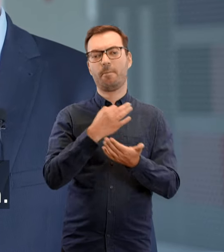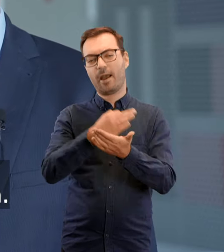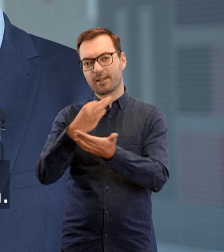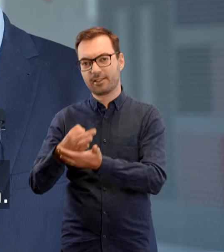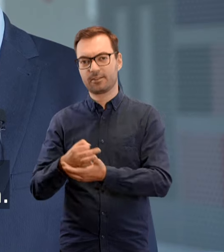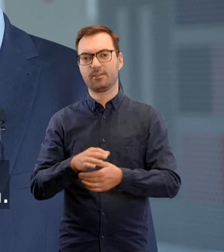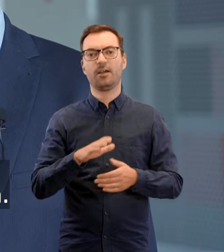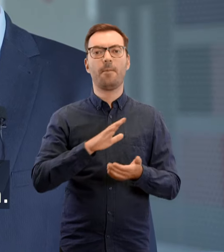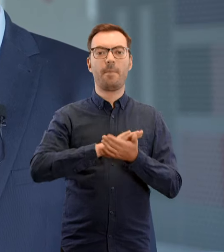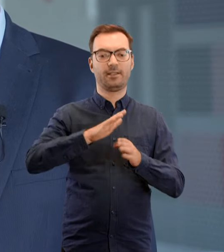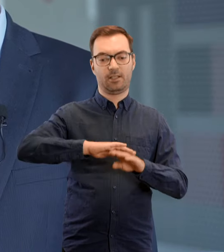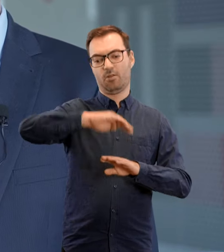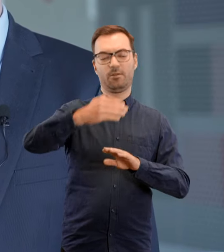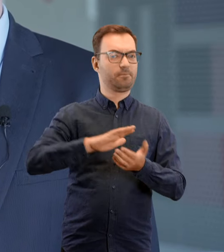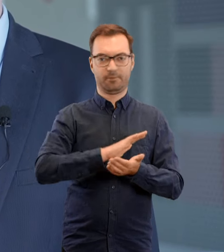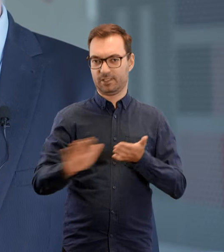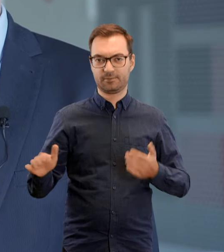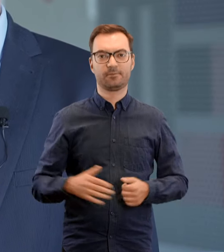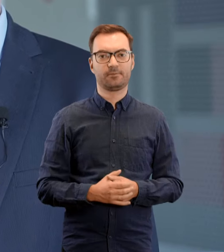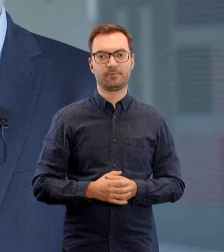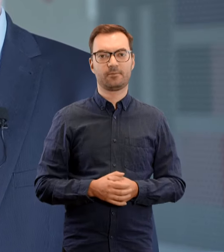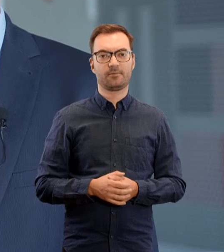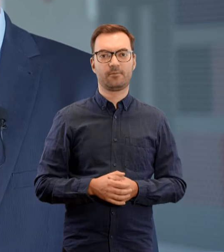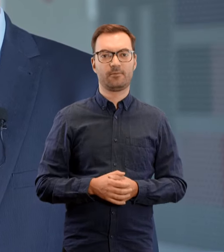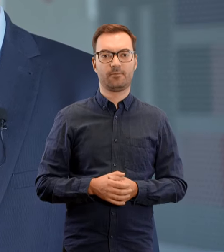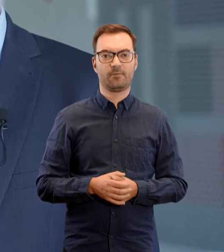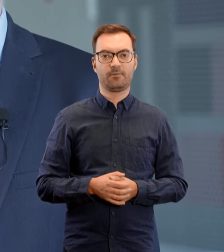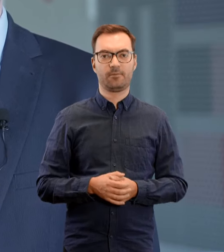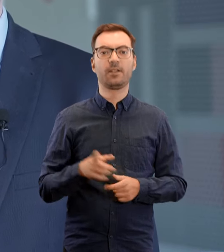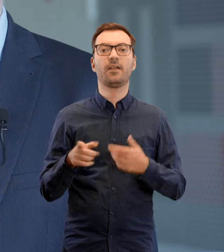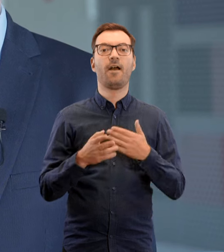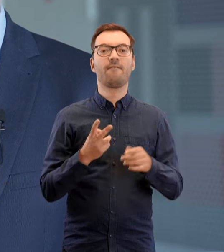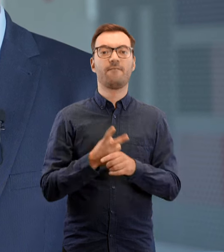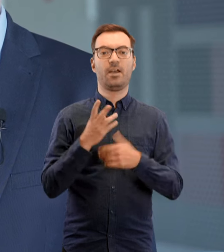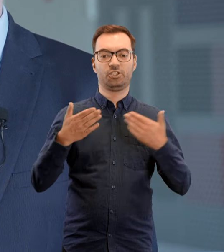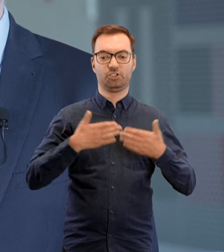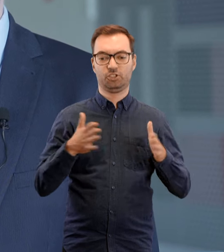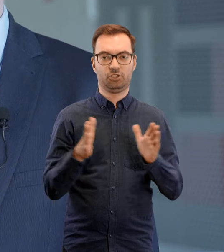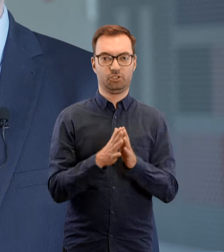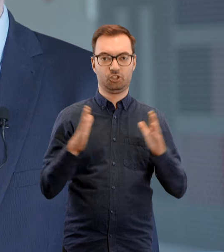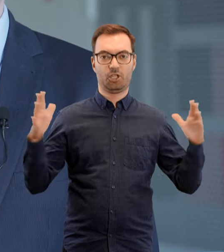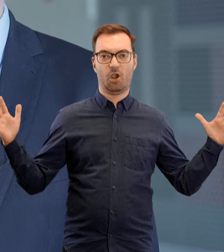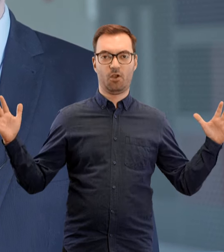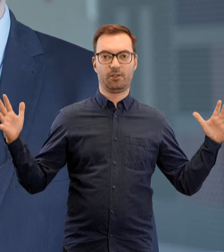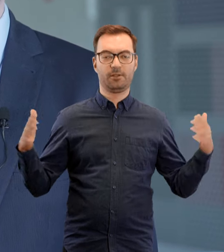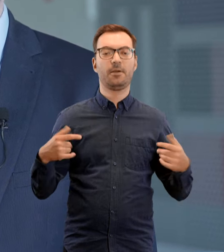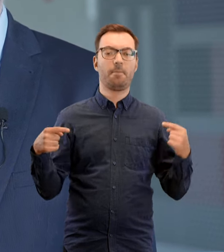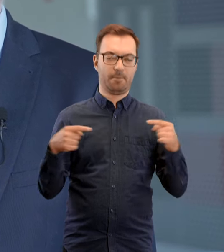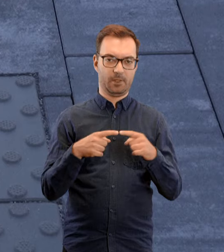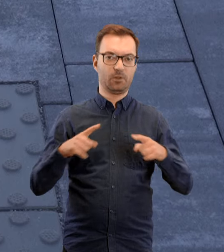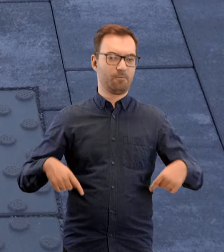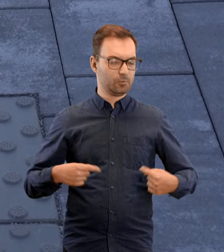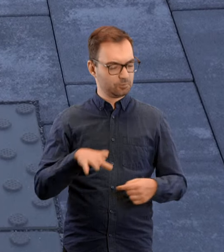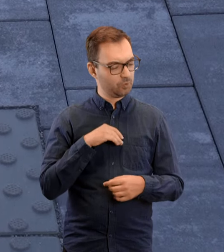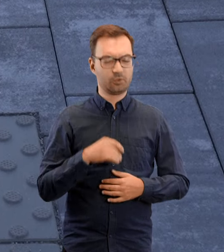parkingowych bezprogowych. Posiada również szerokie wejścia dostosowane dla osób poruszających się na